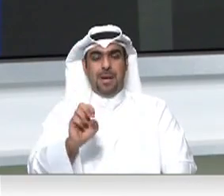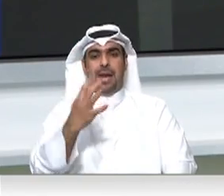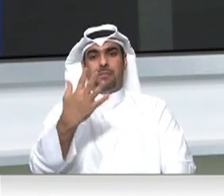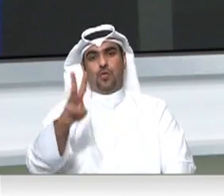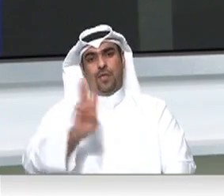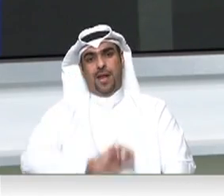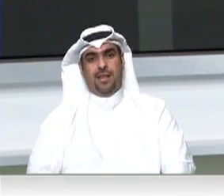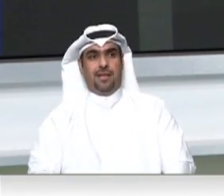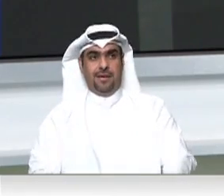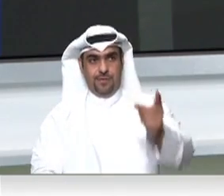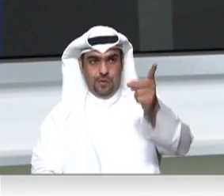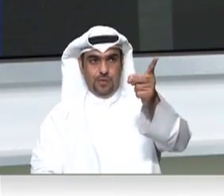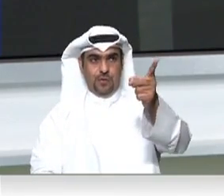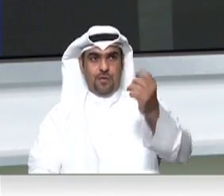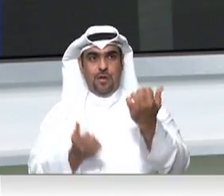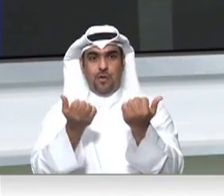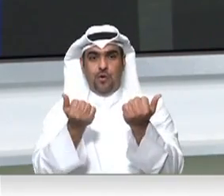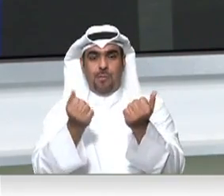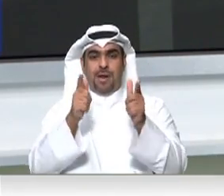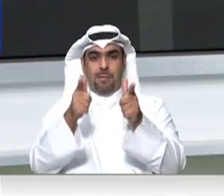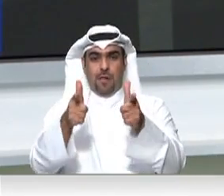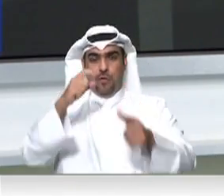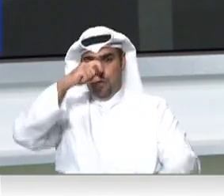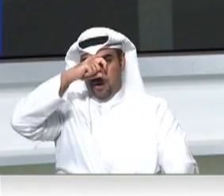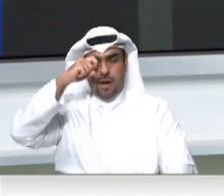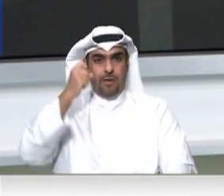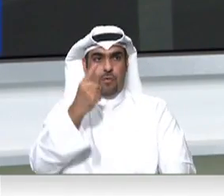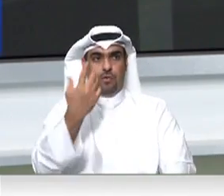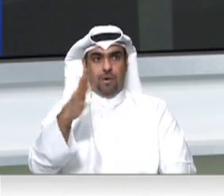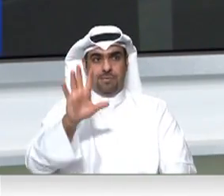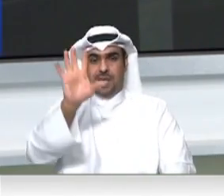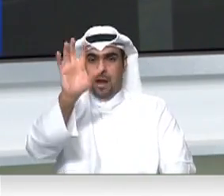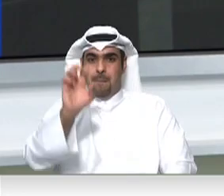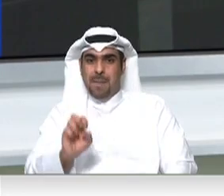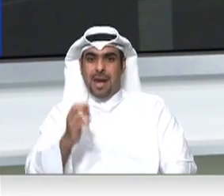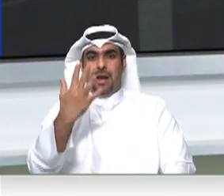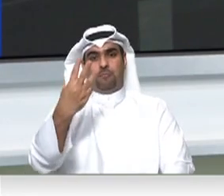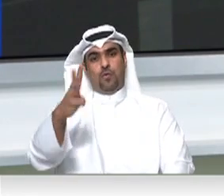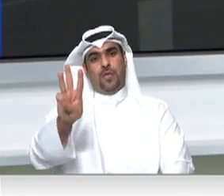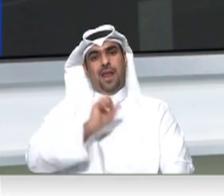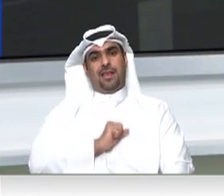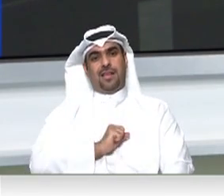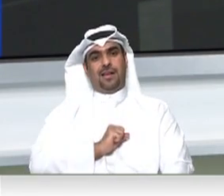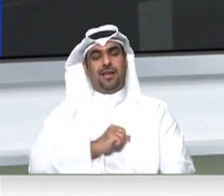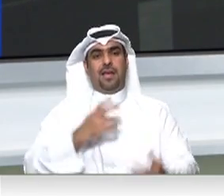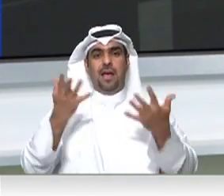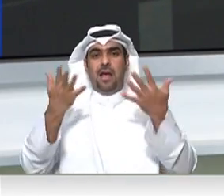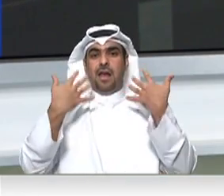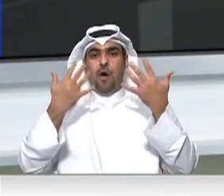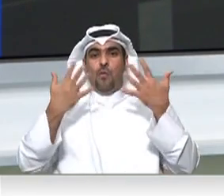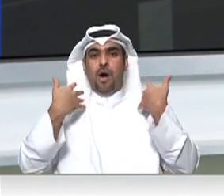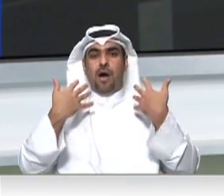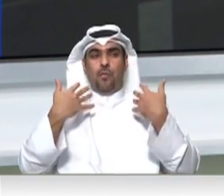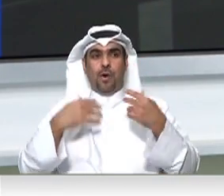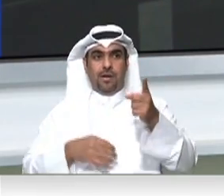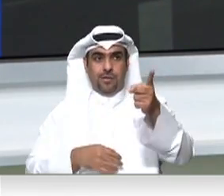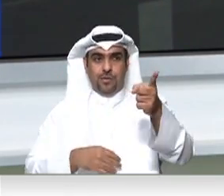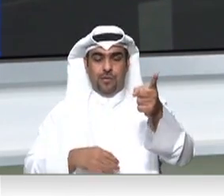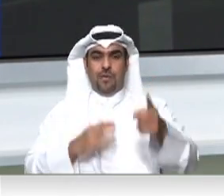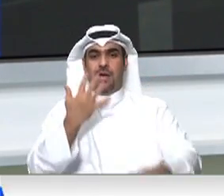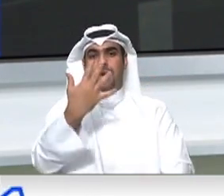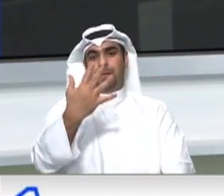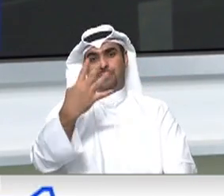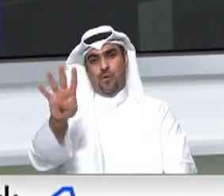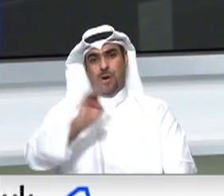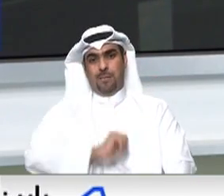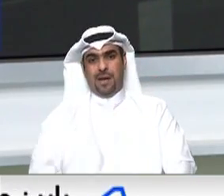ويانا حتى يوم الاربعاء 51 العظمى ايضا والصغرى 35 درجه مئويه والهواء الشمال الغربي مستمر من عشره الى 45